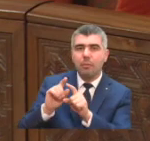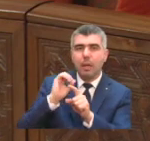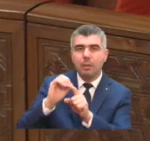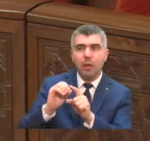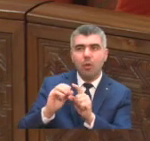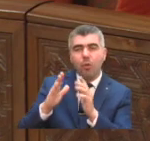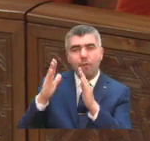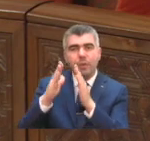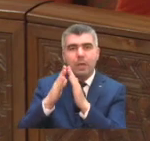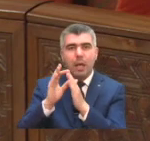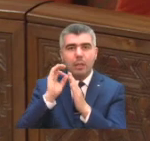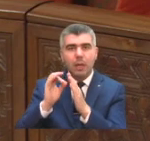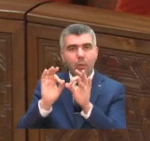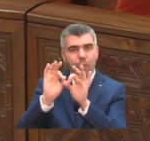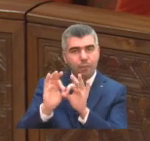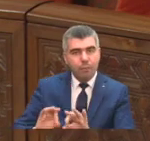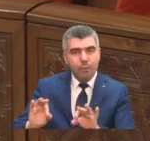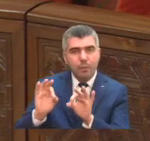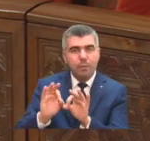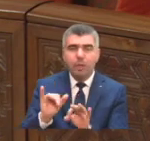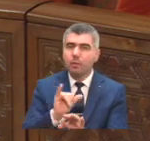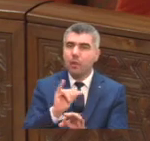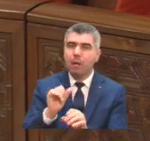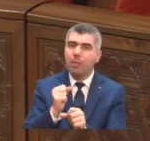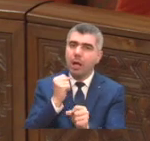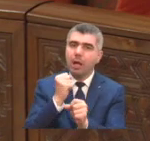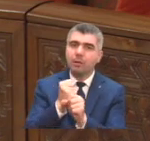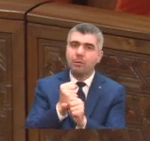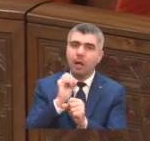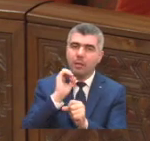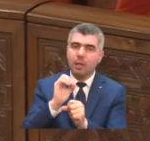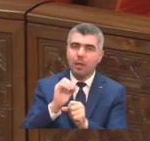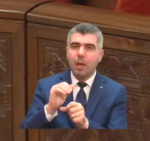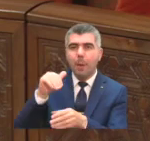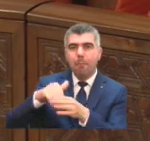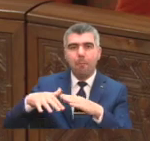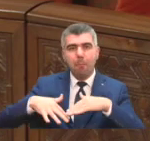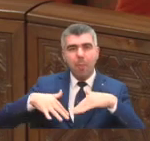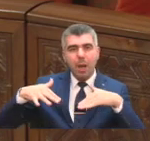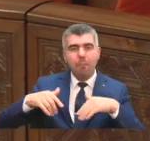التهديد بطريقه دائمه، وهذا هو الدور ديالنا لا انتم كمبرلمانيين ولا